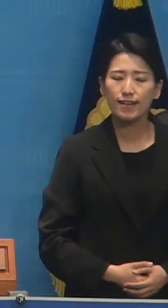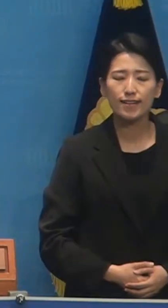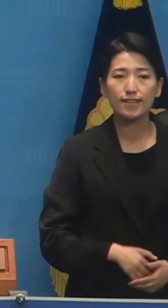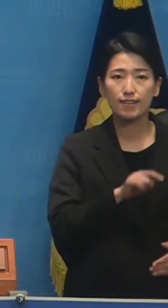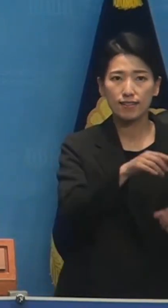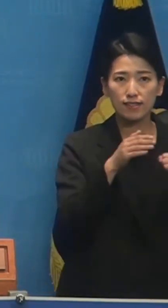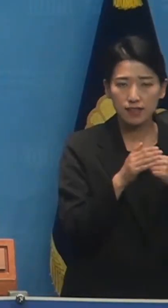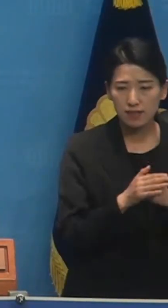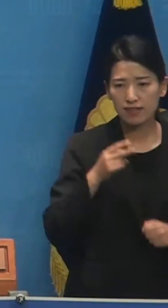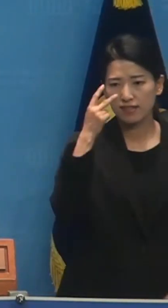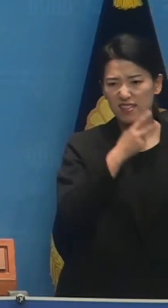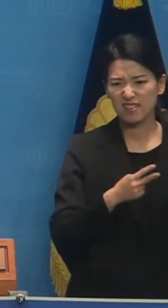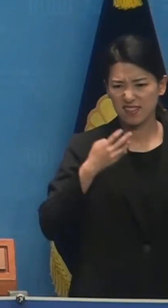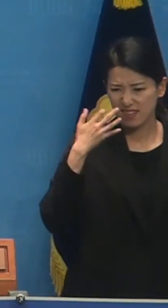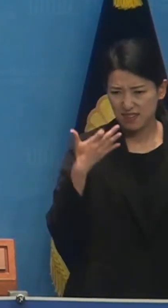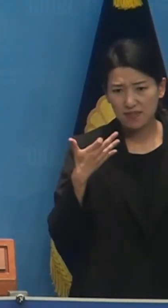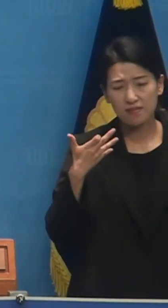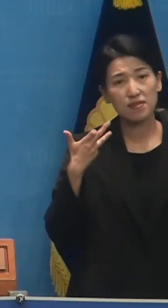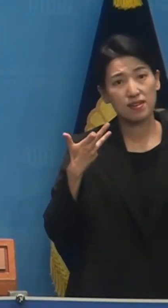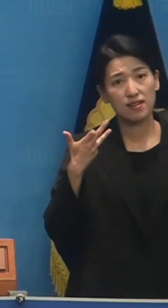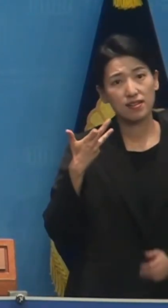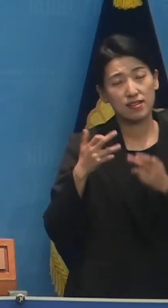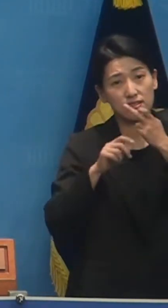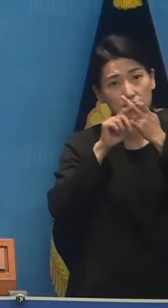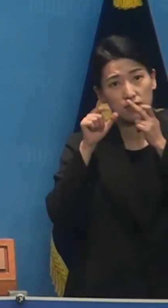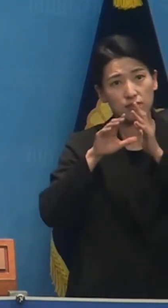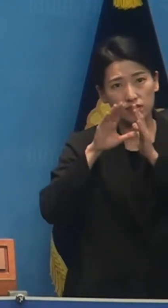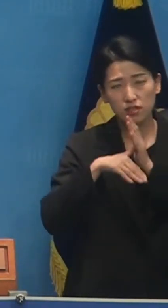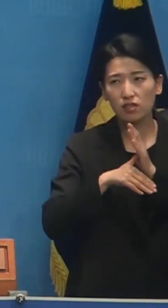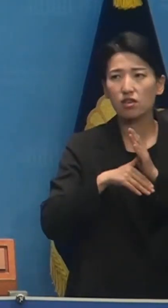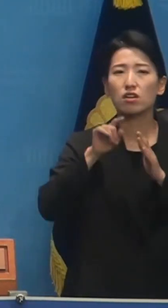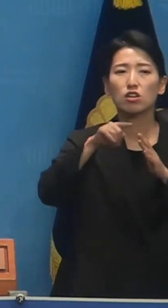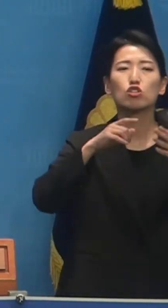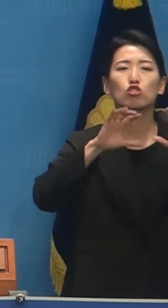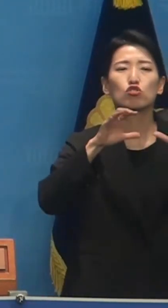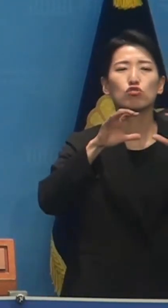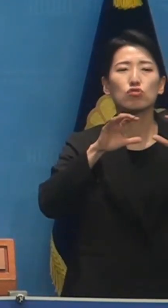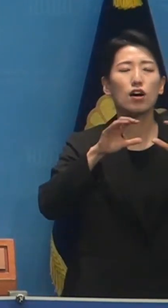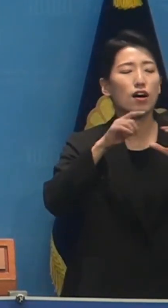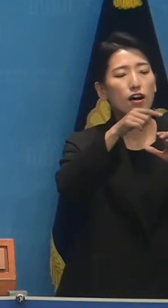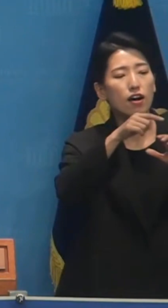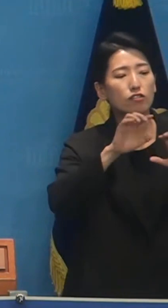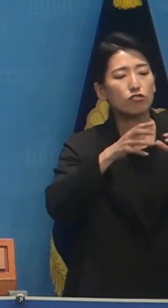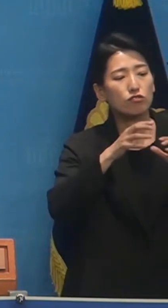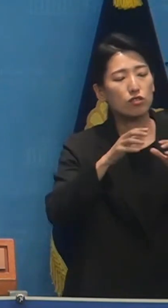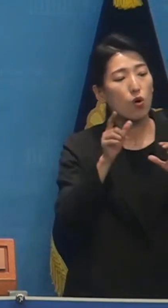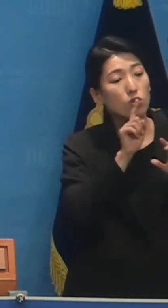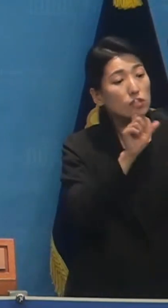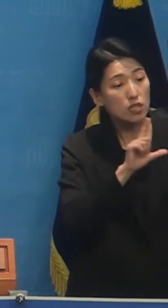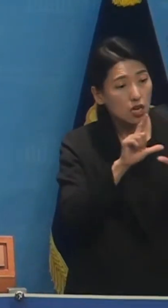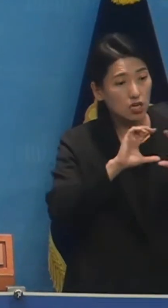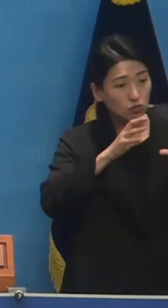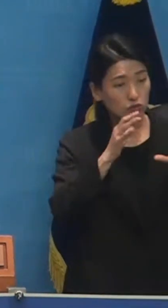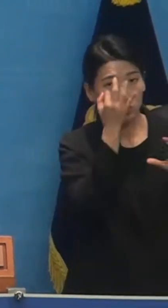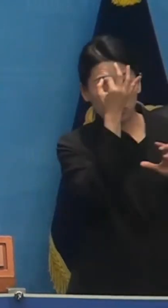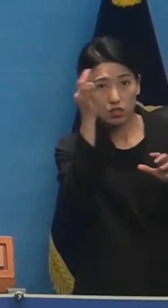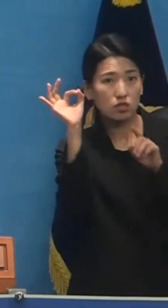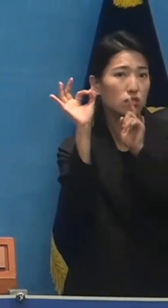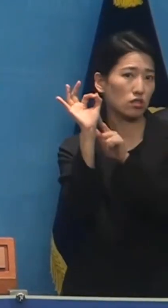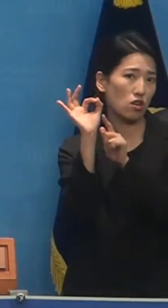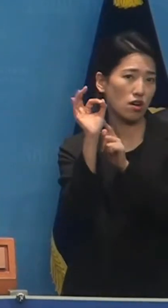제정과 2018년 12월 국적법 시행 제정으로 대한민국 국적